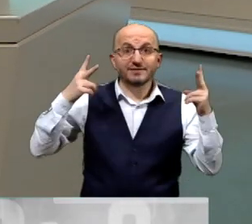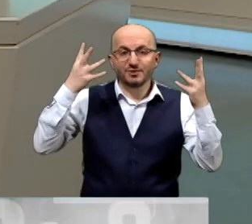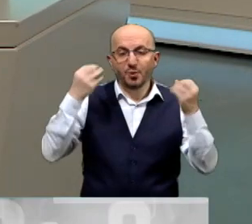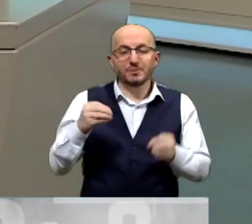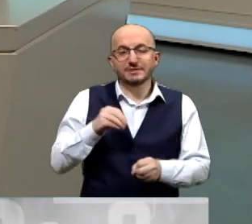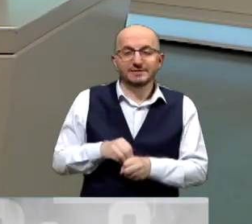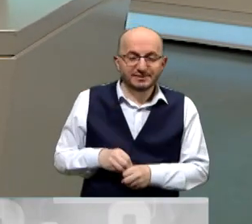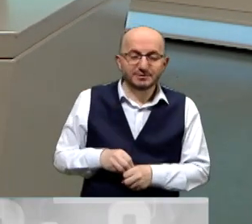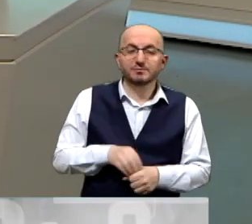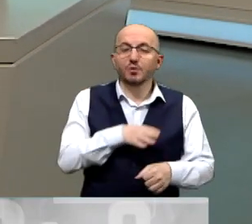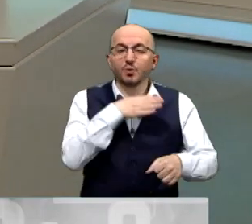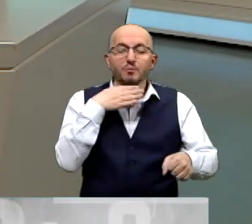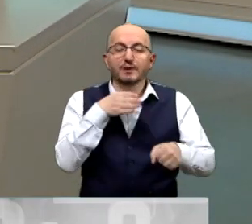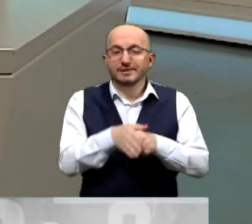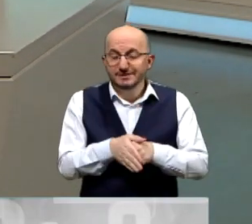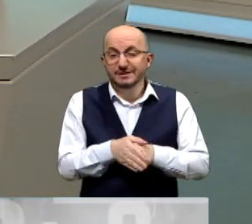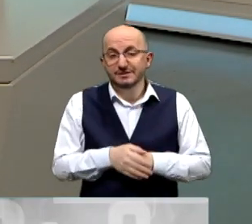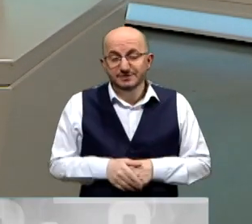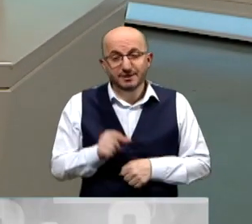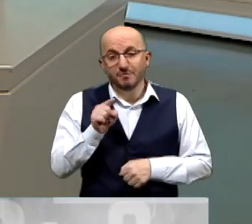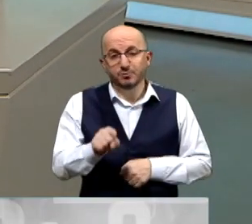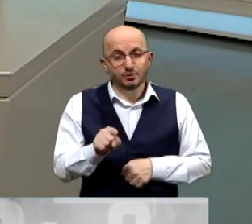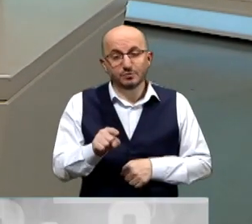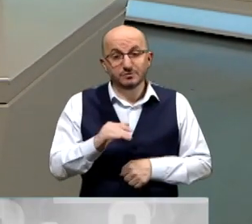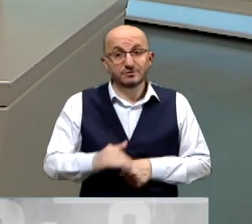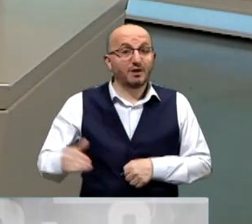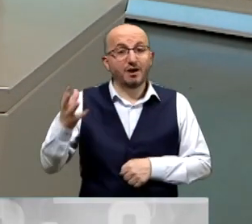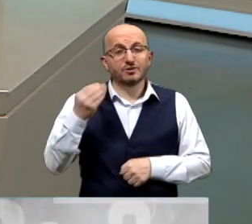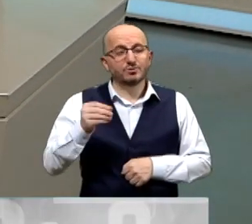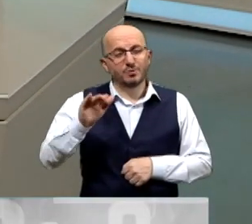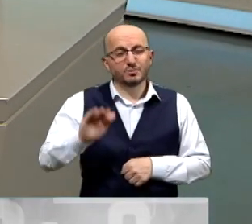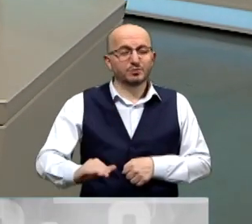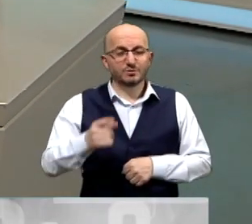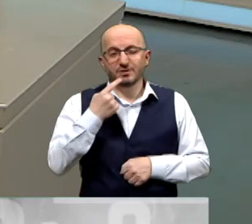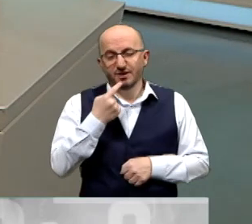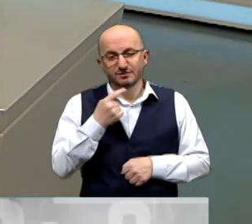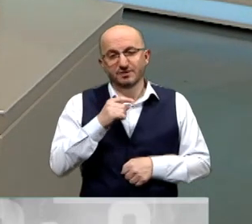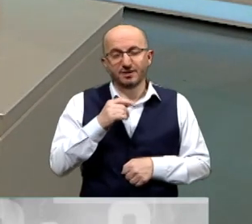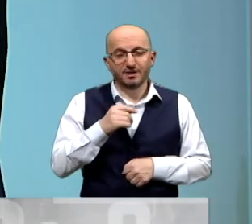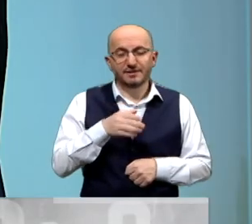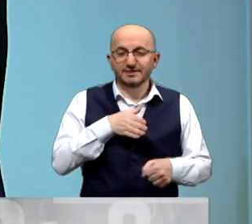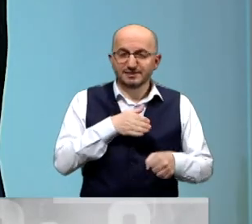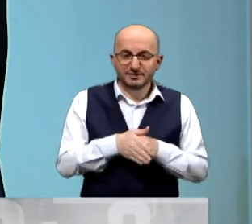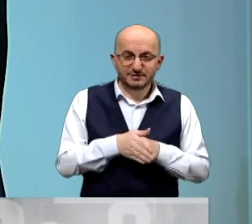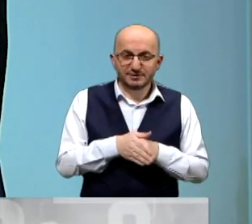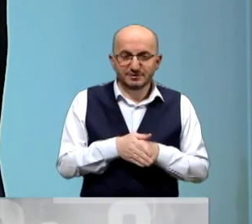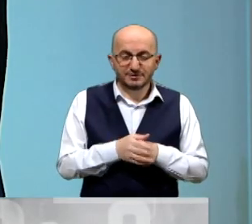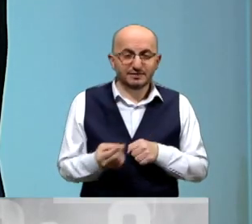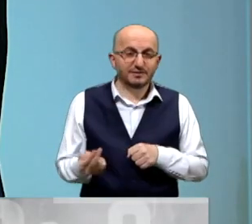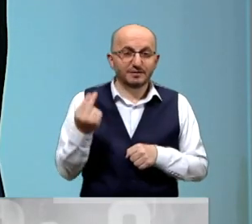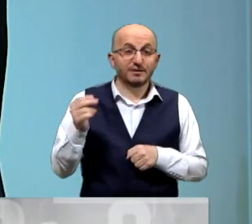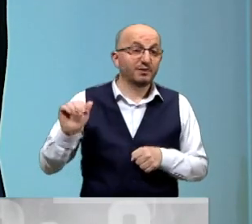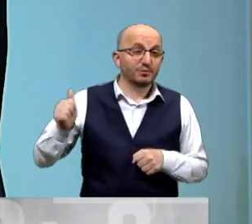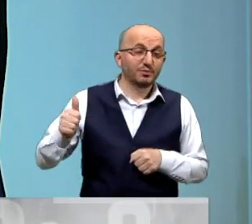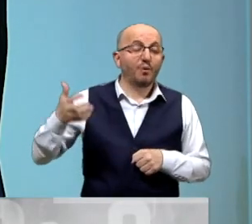bir kurban kesilirse bu daha çok küçük yaşta çocuk işte kesilir Efendim yediği günlük falan